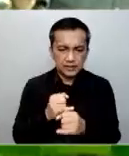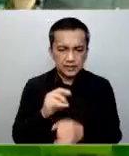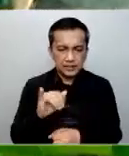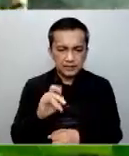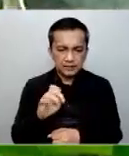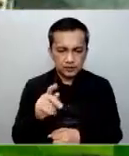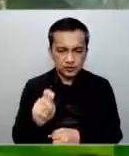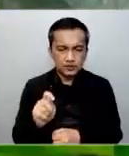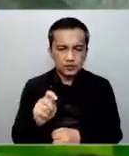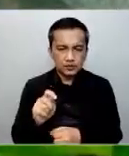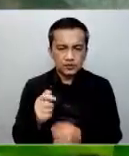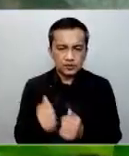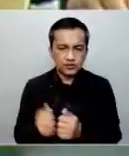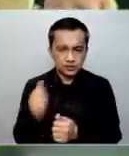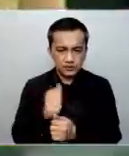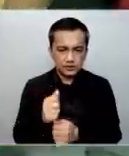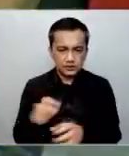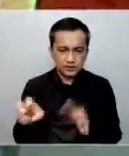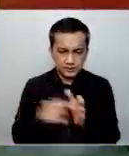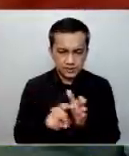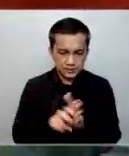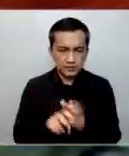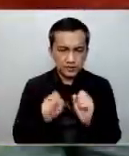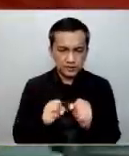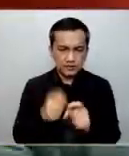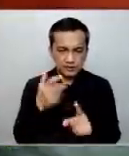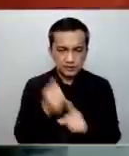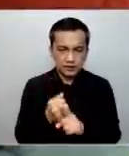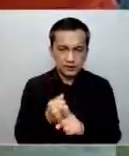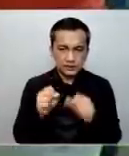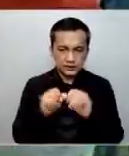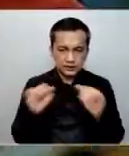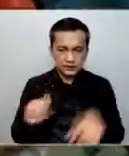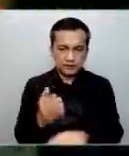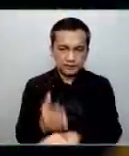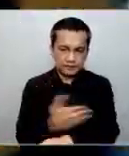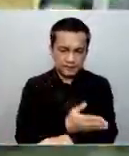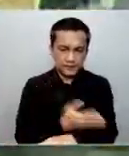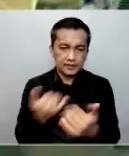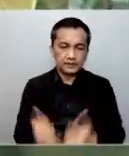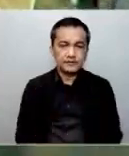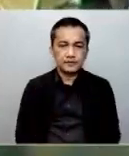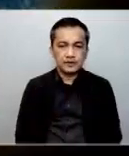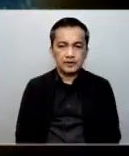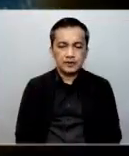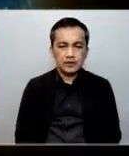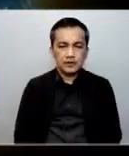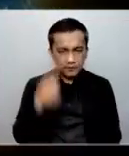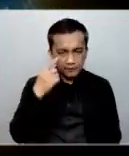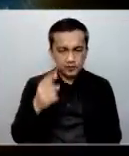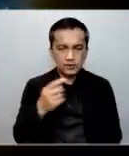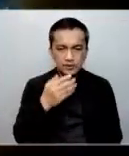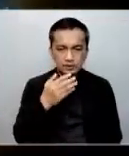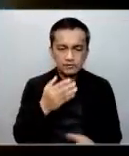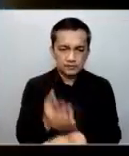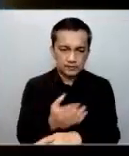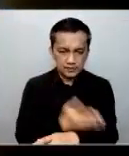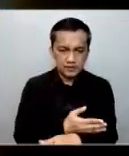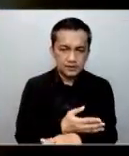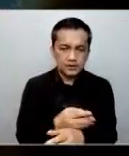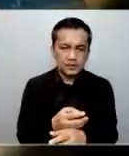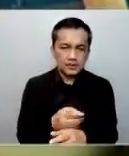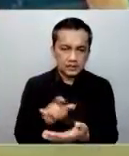pasaherong posibleng maapektuhan ng system upgrade ngayong araw. Para lang daw yan sa ikabubuti ng airport, lalo't serye